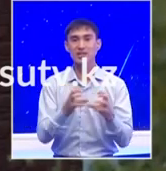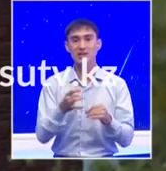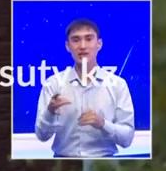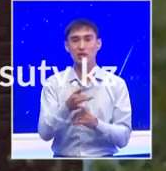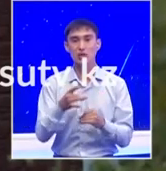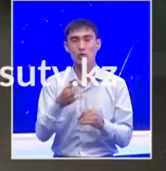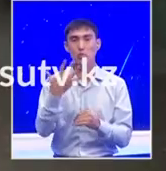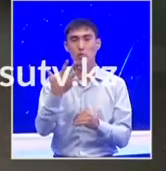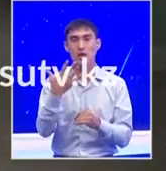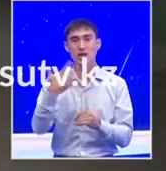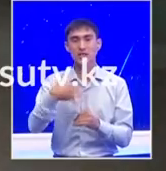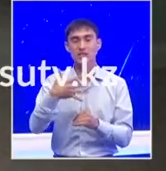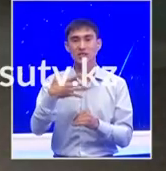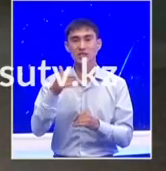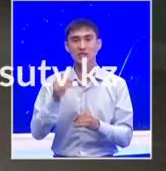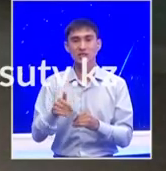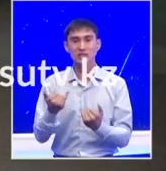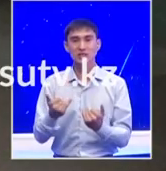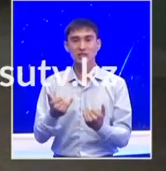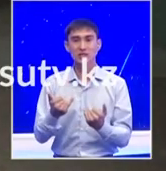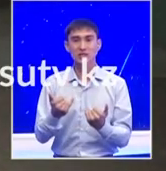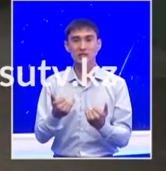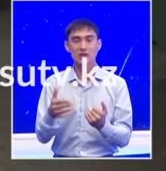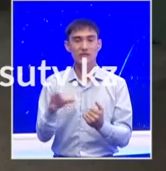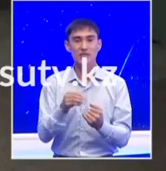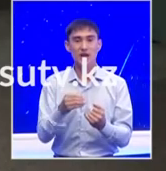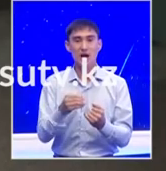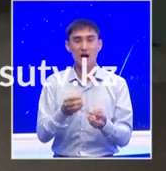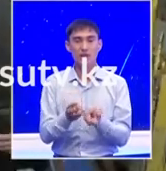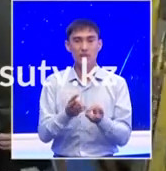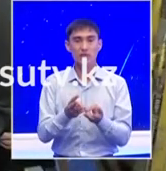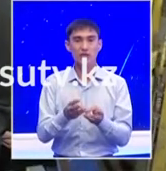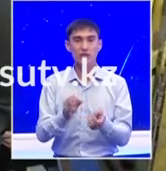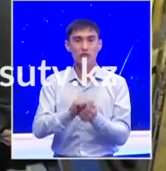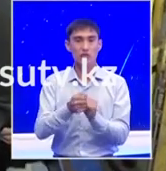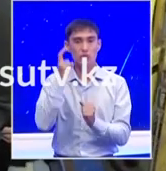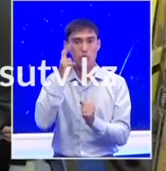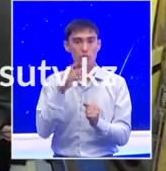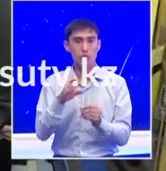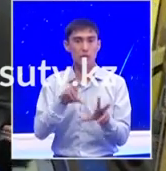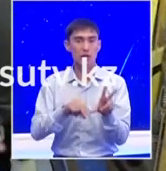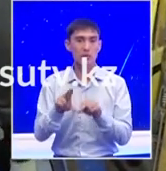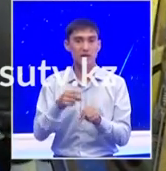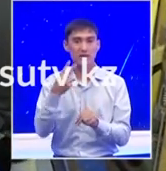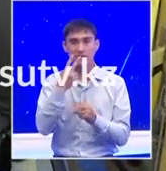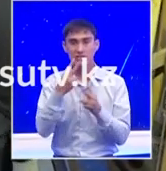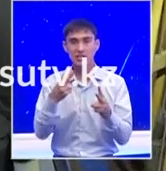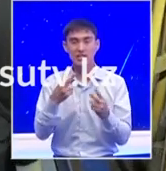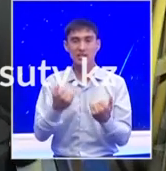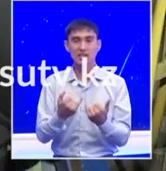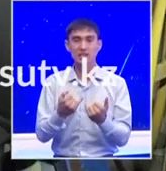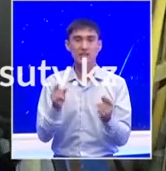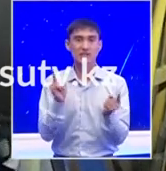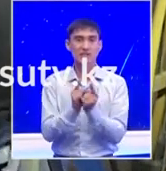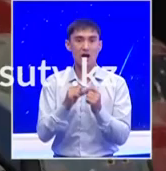регионе около 50. Практически все они отапливаются твердым топливом. Для того, чтобы благоприятно встретить и провести